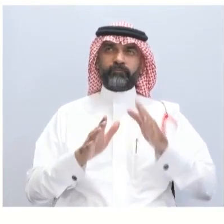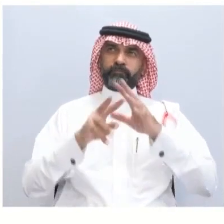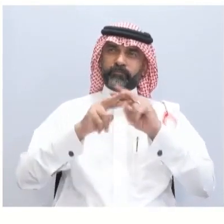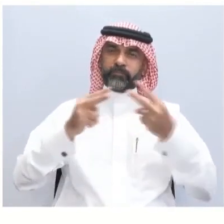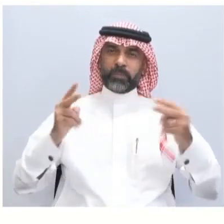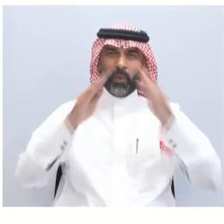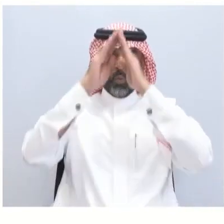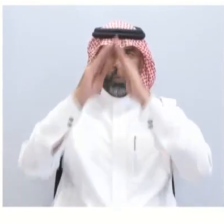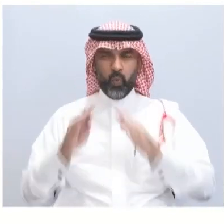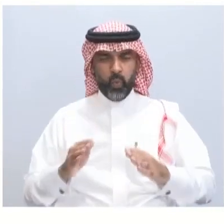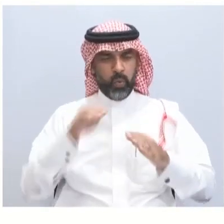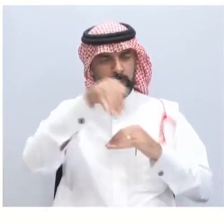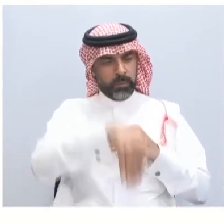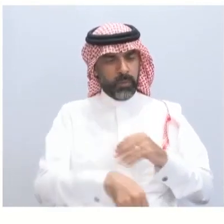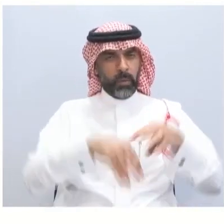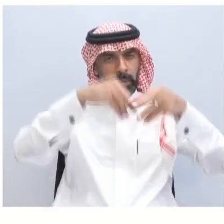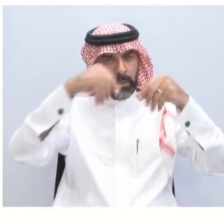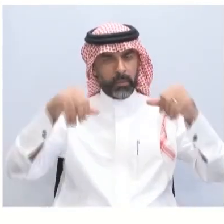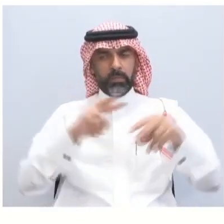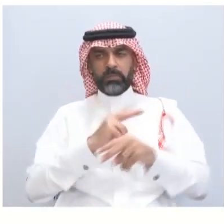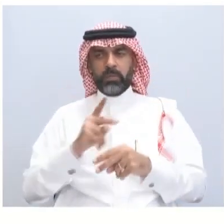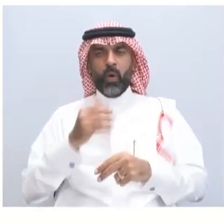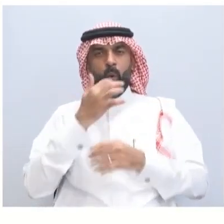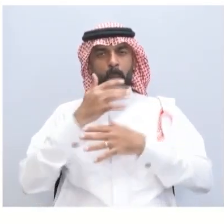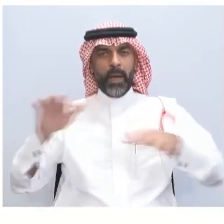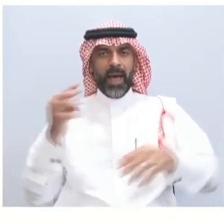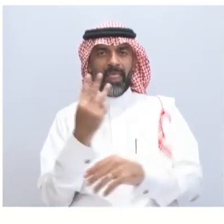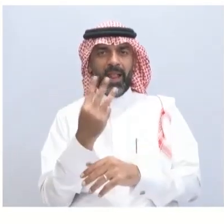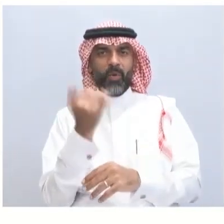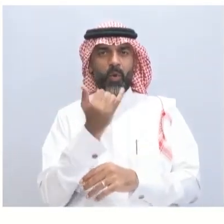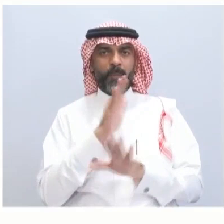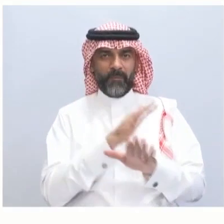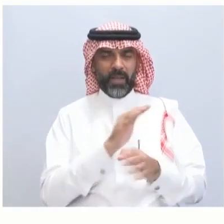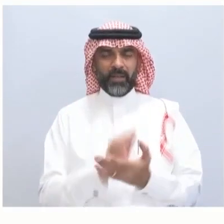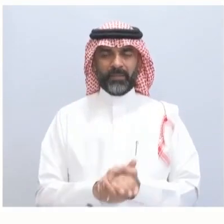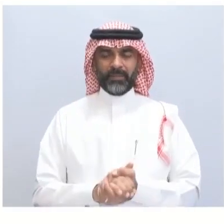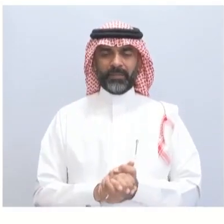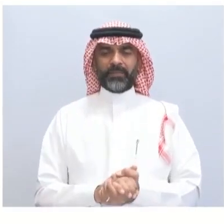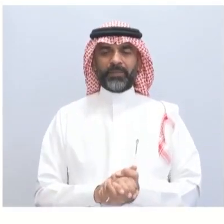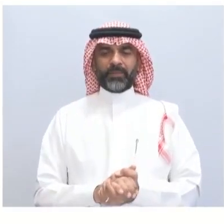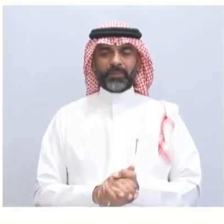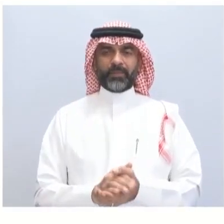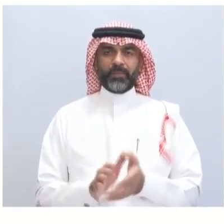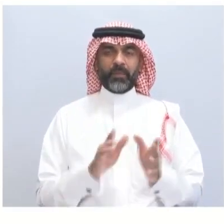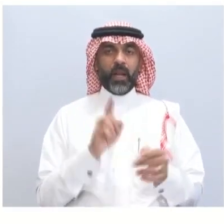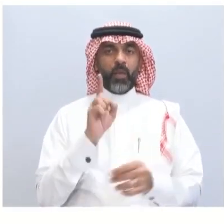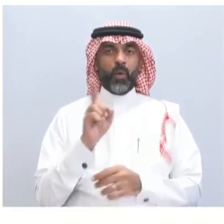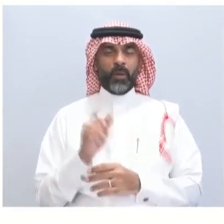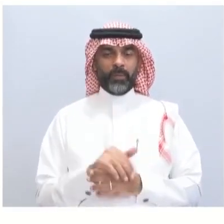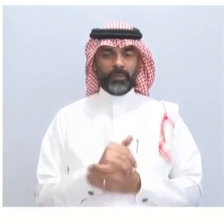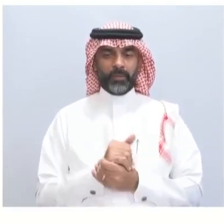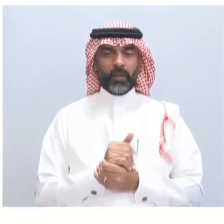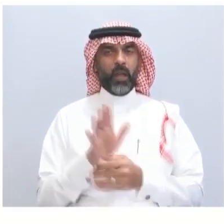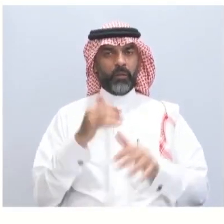المتميز بالاضافه الى وجود البحار الثلاث التي تحيط بشبه الجزيره العربيه وهذا ادى الى